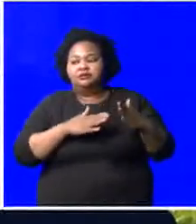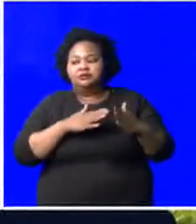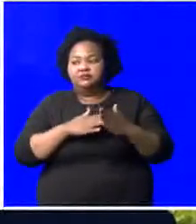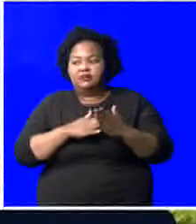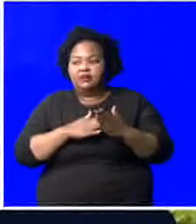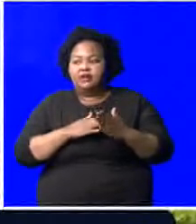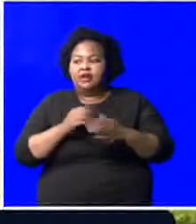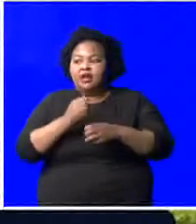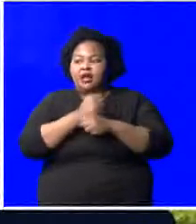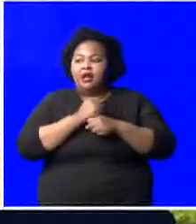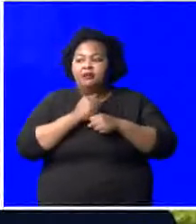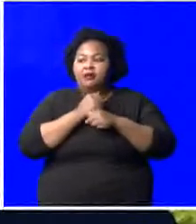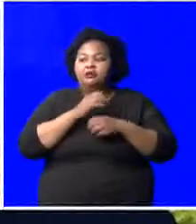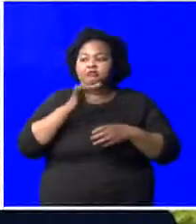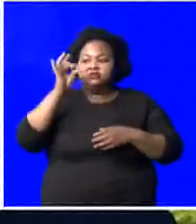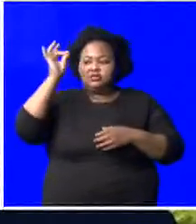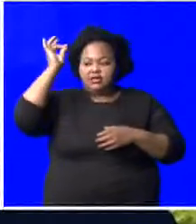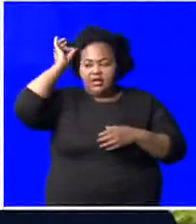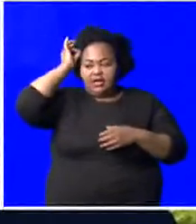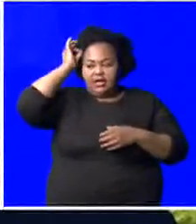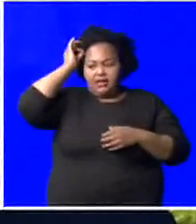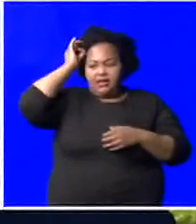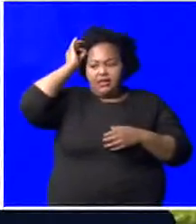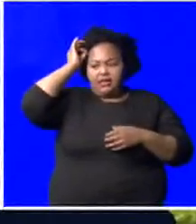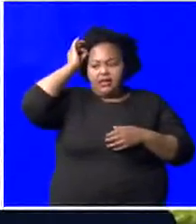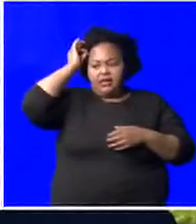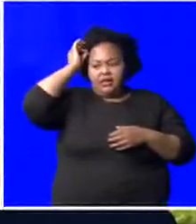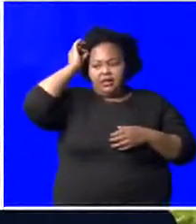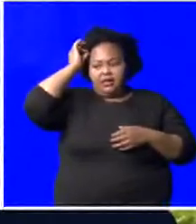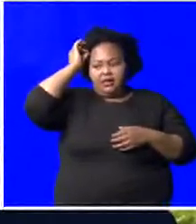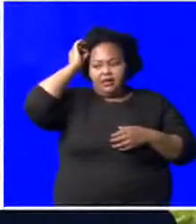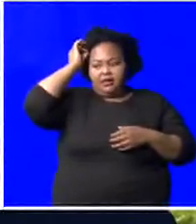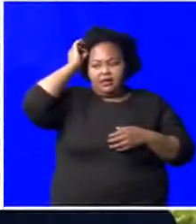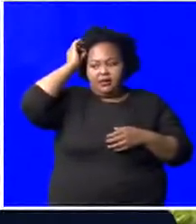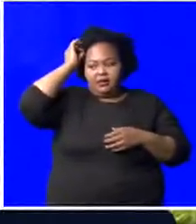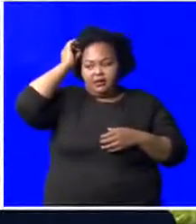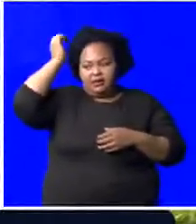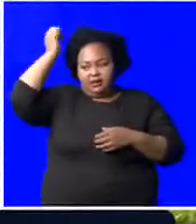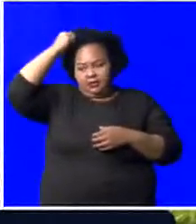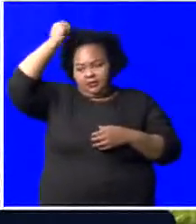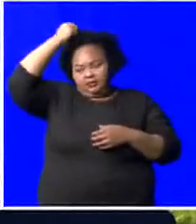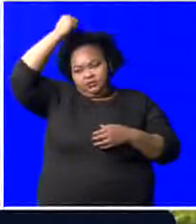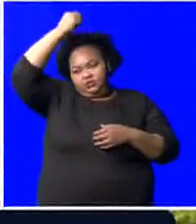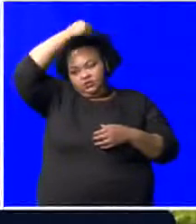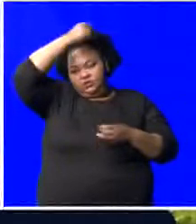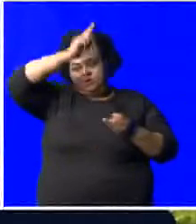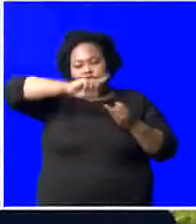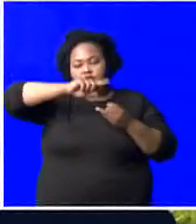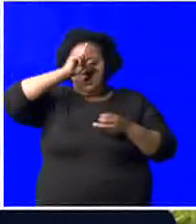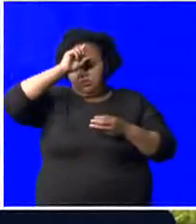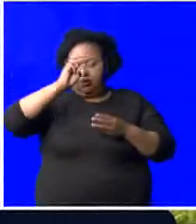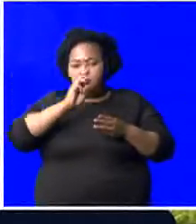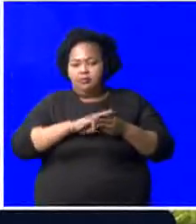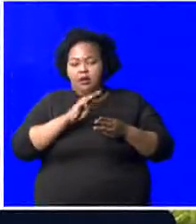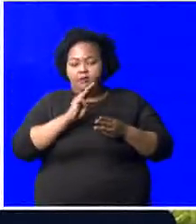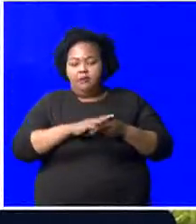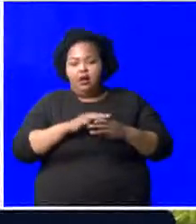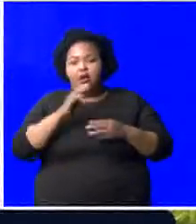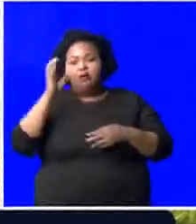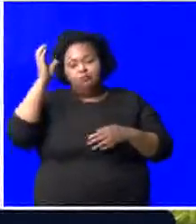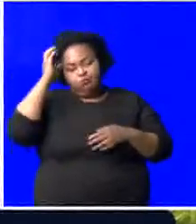history yemakhosi yekwati ekuthandza emakhosi. Kube invoza lete neliphunga le-corruption